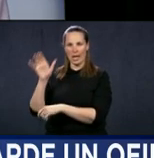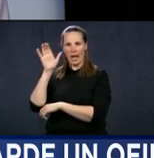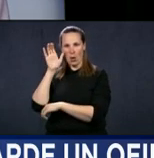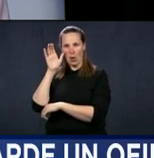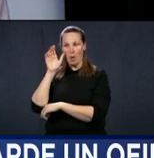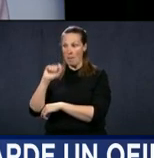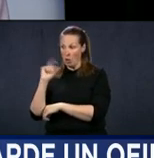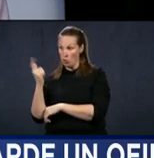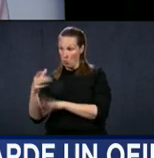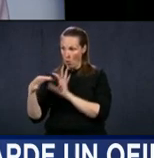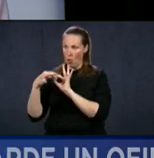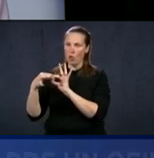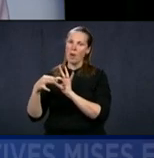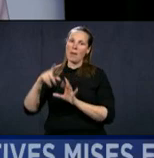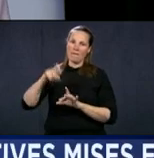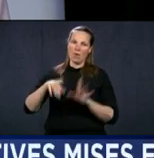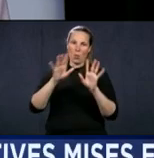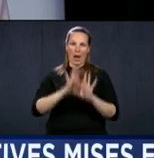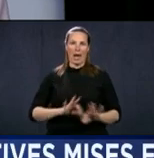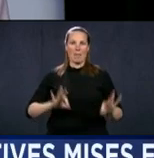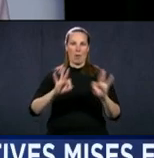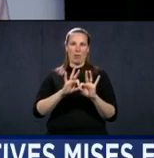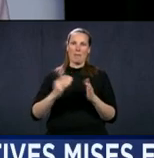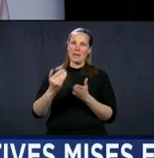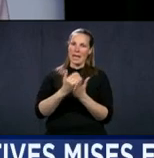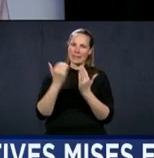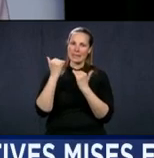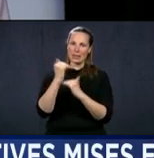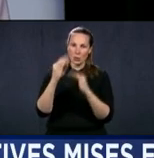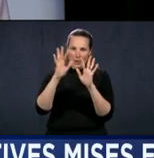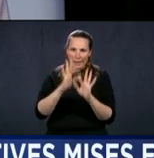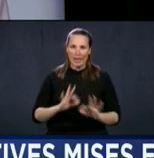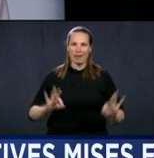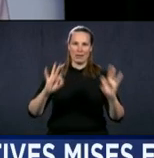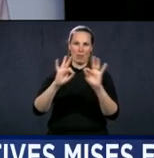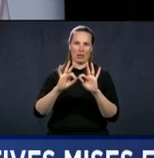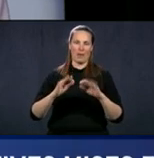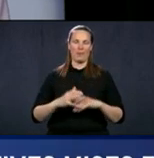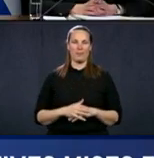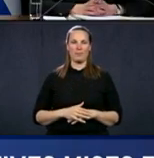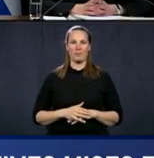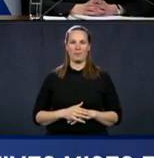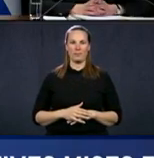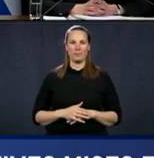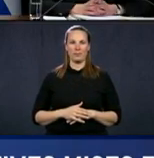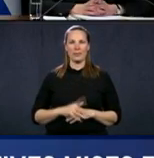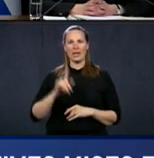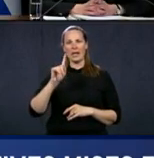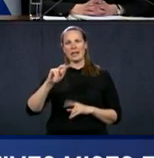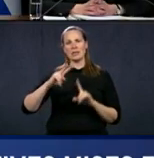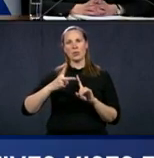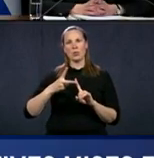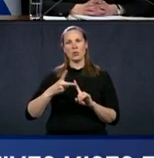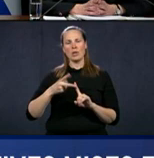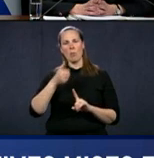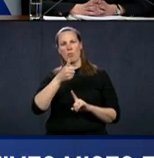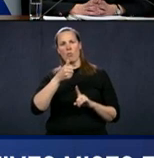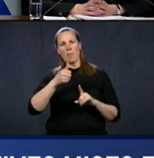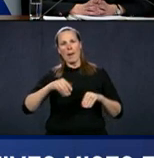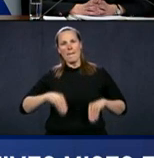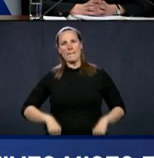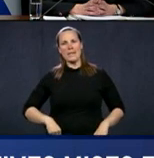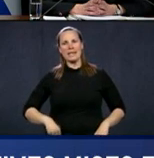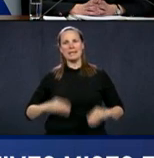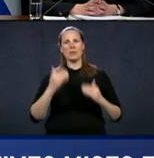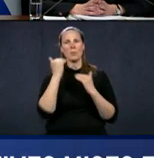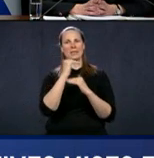monde et surtout en toute sécurité pour tout le monde. C'est l'important. Merci. Et à titre de ministre de la Sécurité publique, quel écho